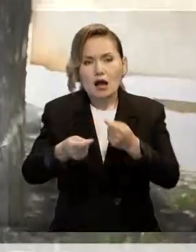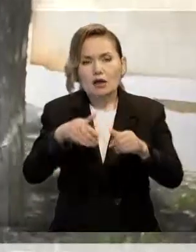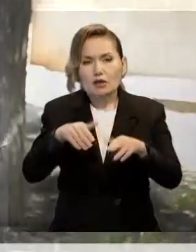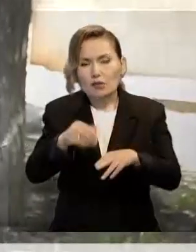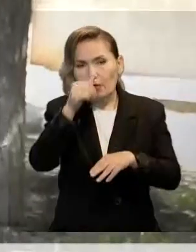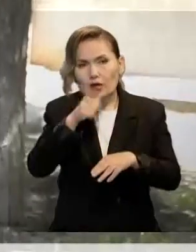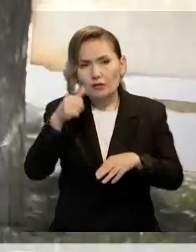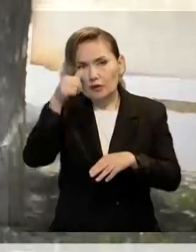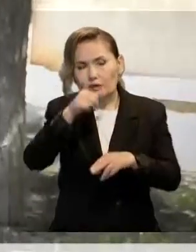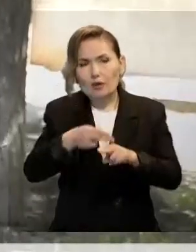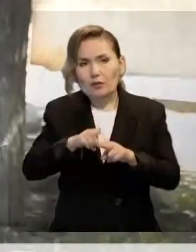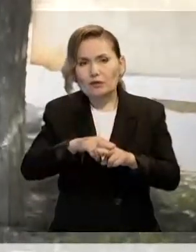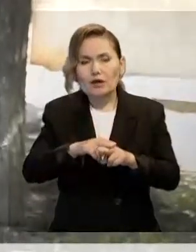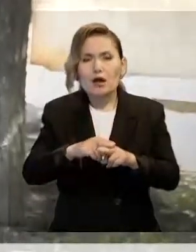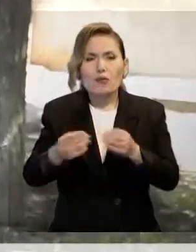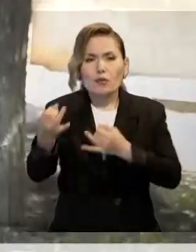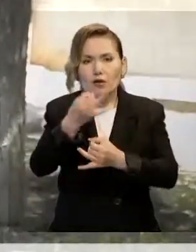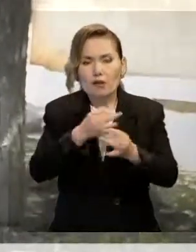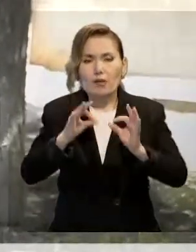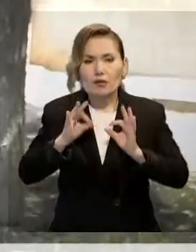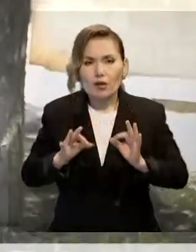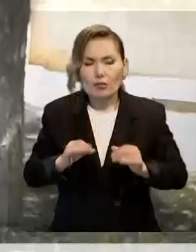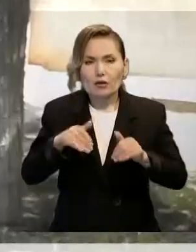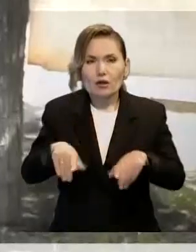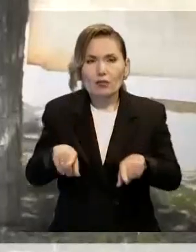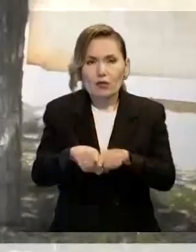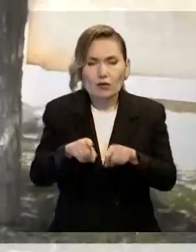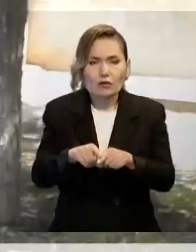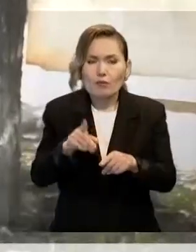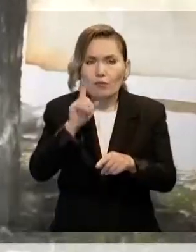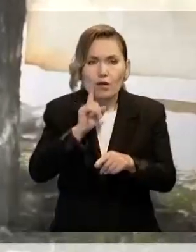де былтырғы жылғы дөңгелек үстелде прокурордың ұйғарымы да орындалмай отыр.